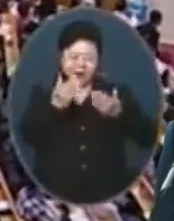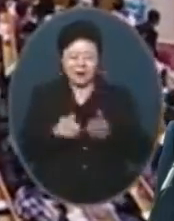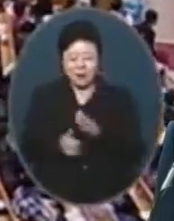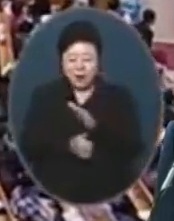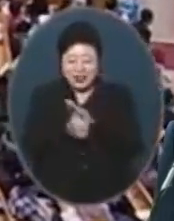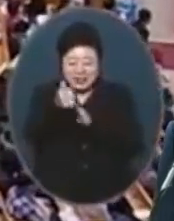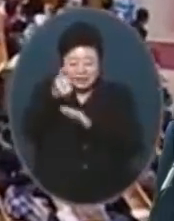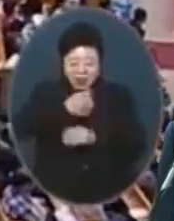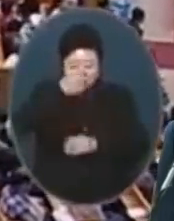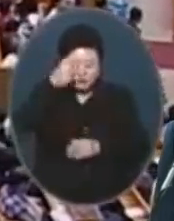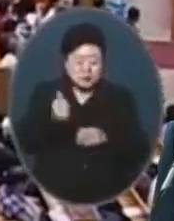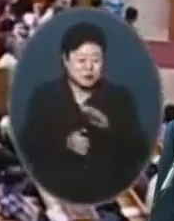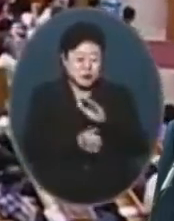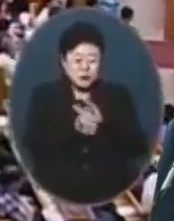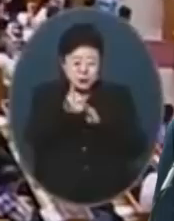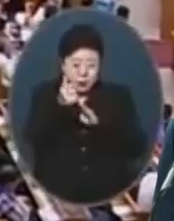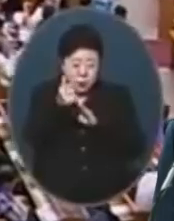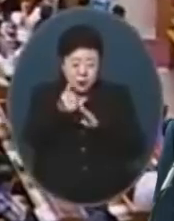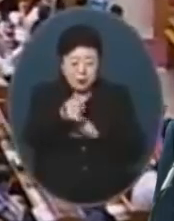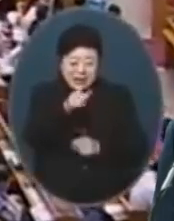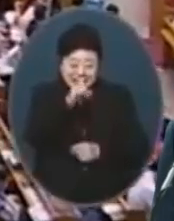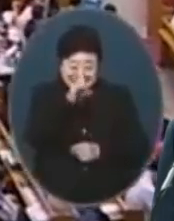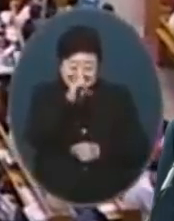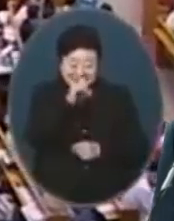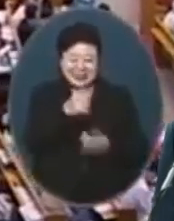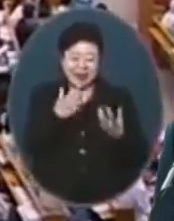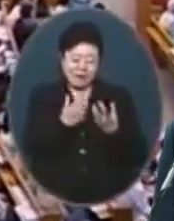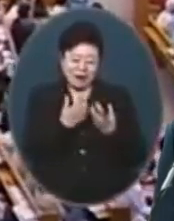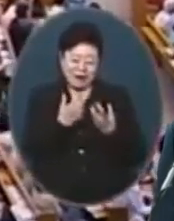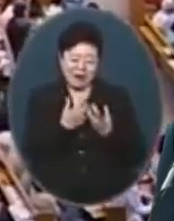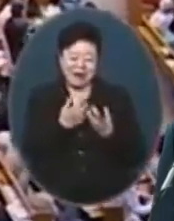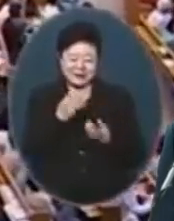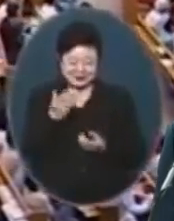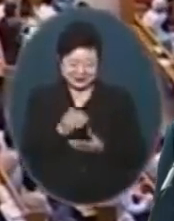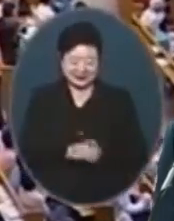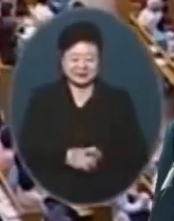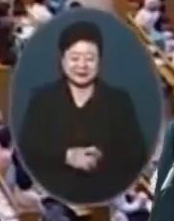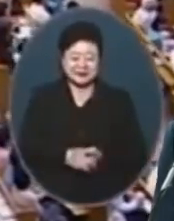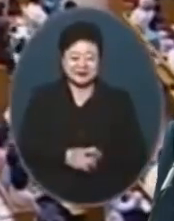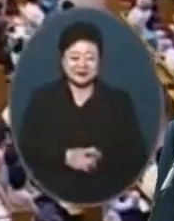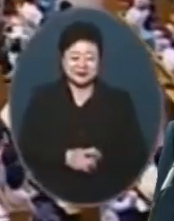희망찬 꿈과 소망이 가득하게 된다는